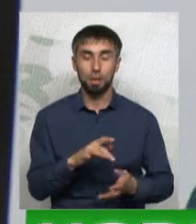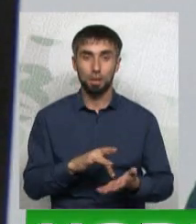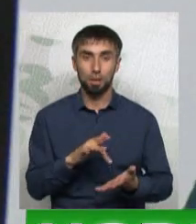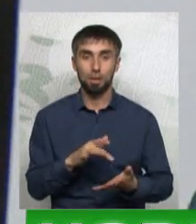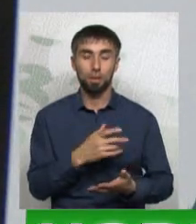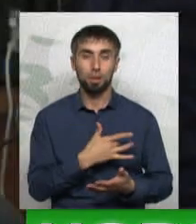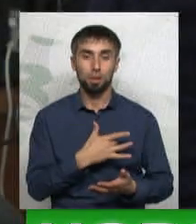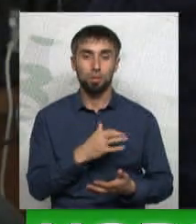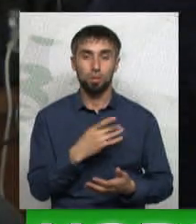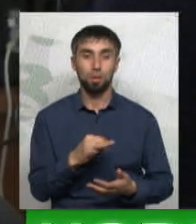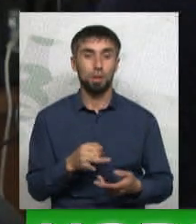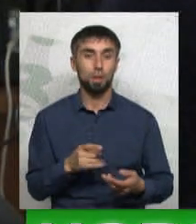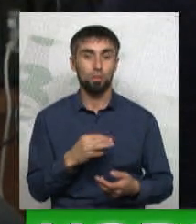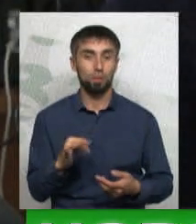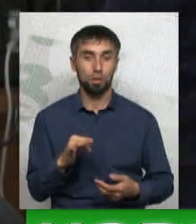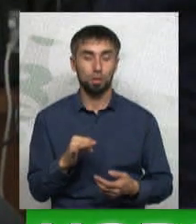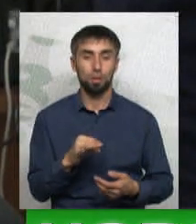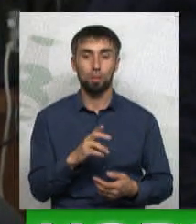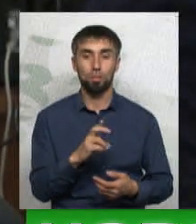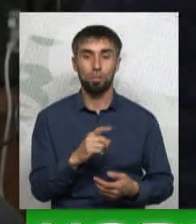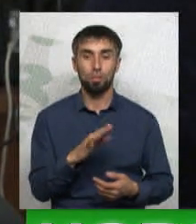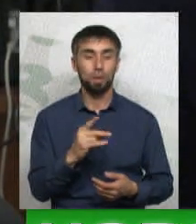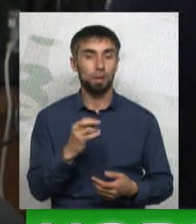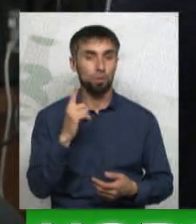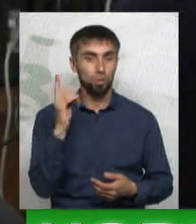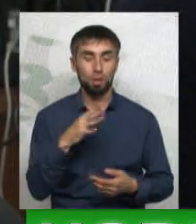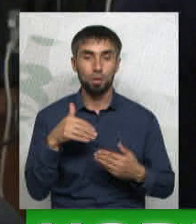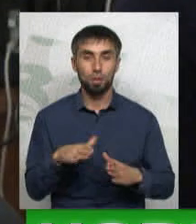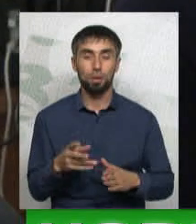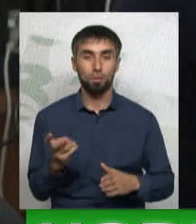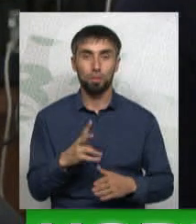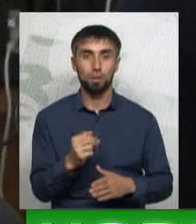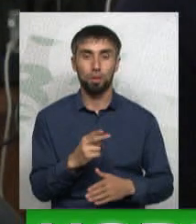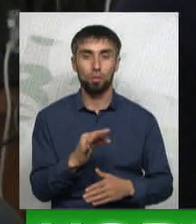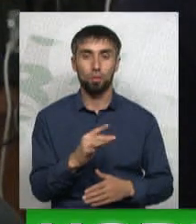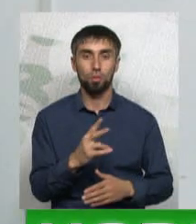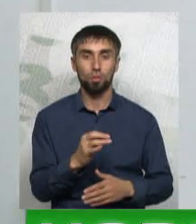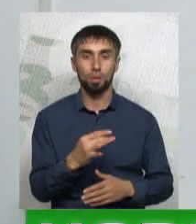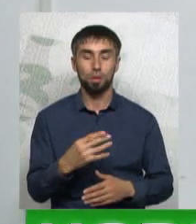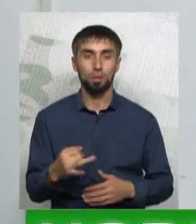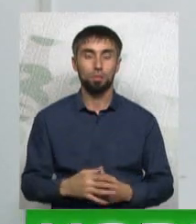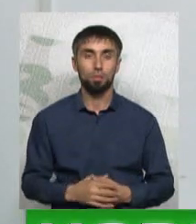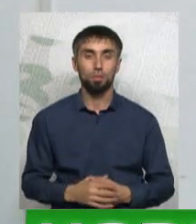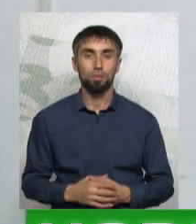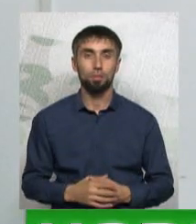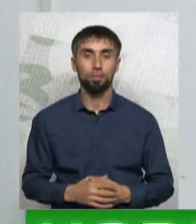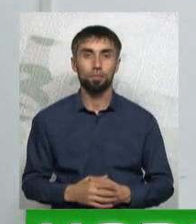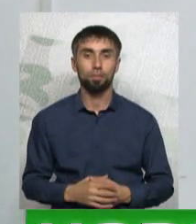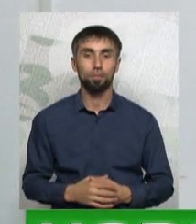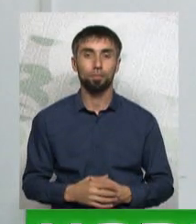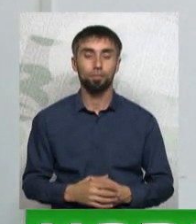центра сердечно-сосудистой хирургии имени Бакулева, не раздумывая, решил прийти на консультацию. Они мне